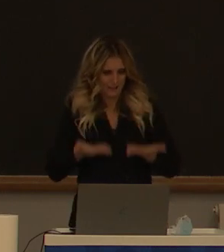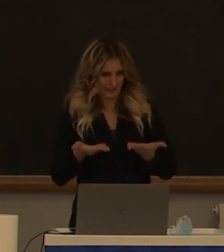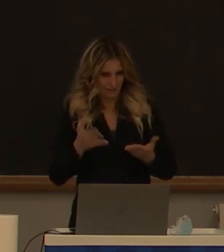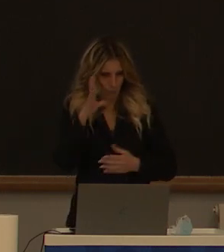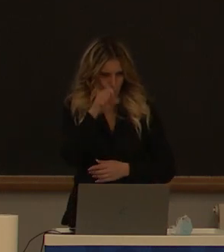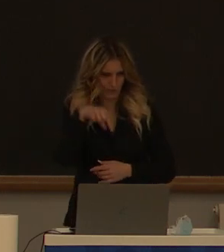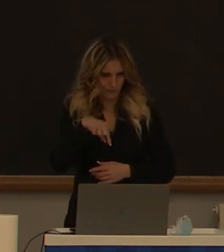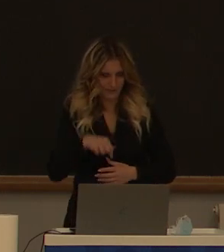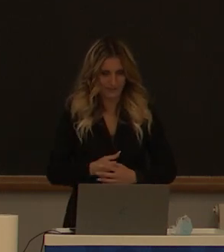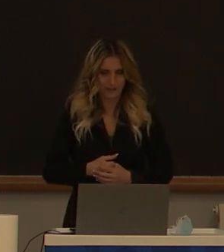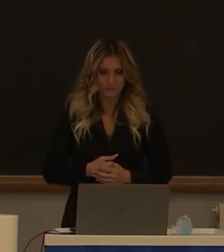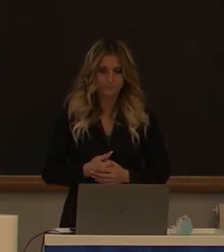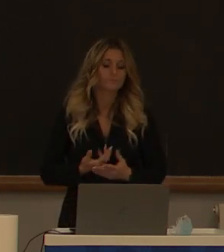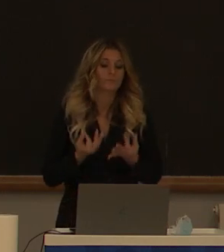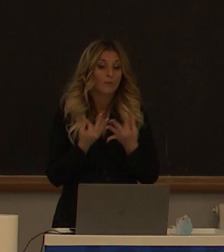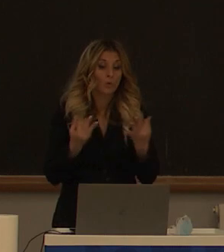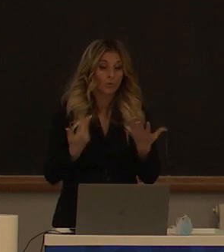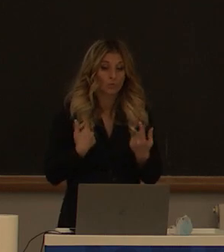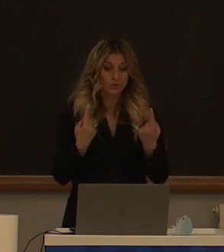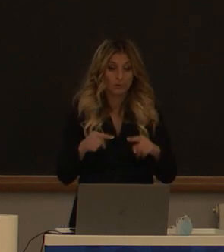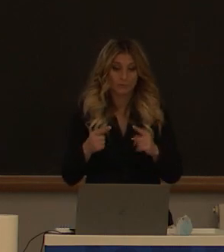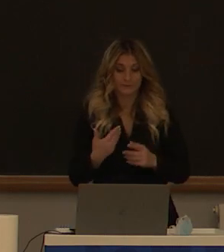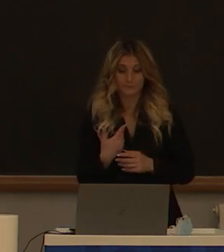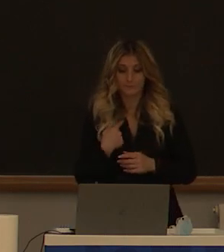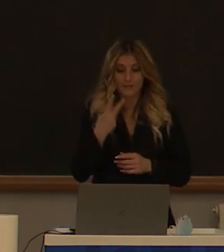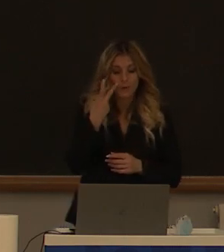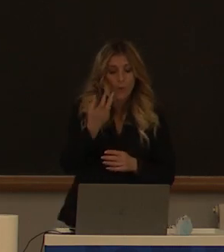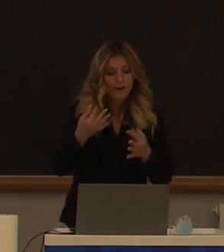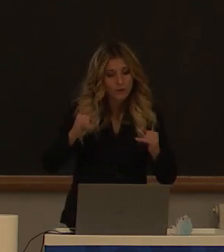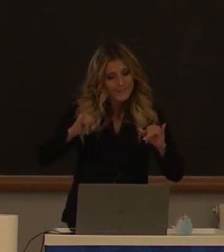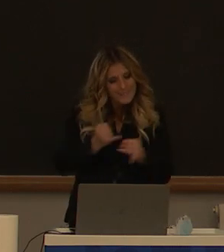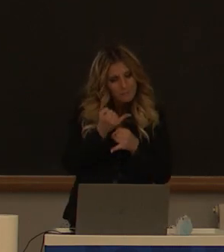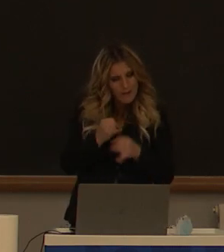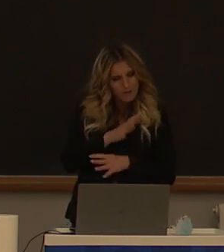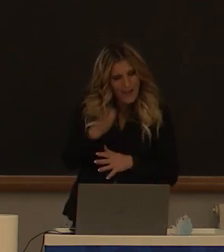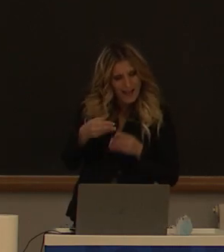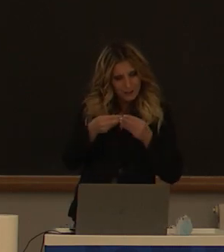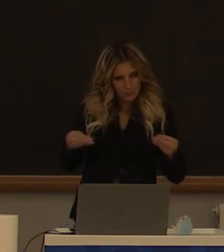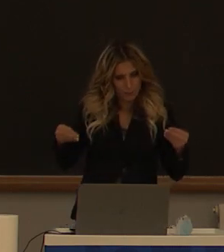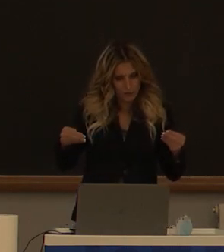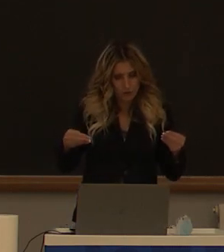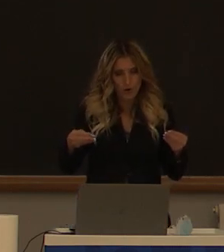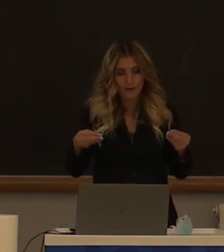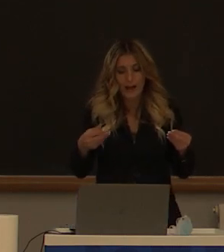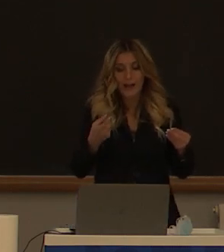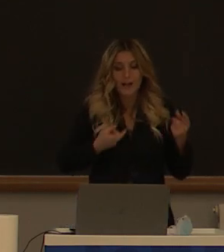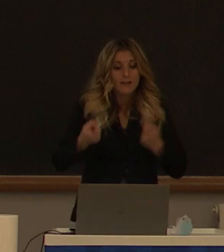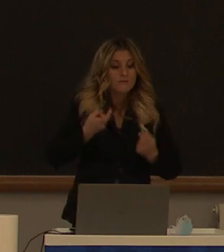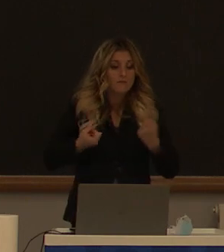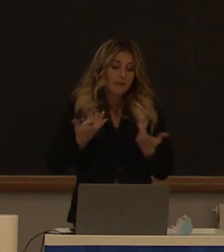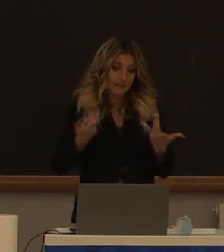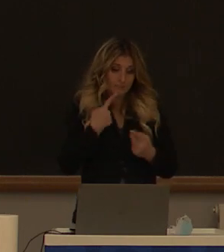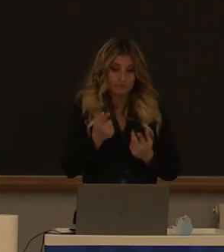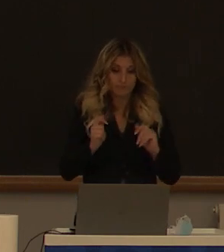Ateneo. Ovviamente questi aspetti, quelli, diciamo, più specifici di alta professionalità, vengono generalmente, diciamo, in